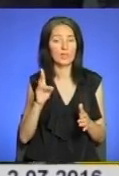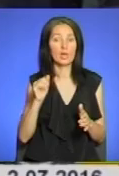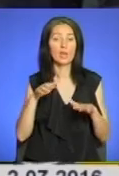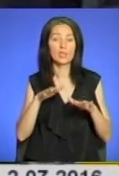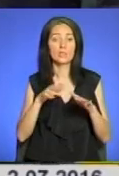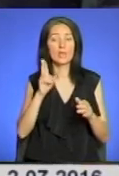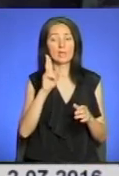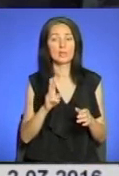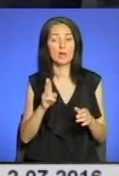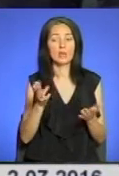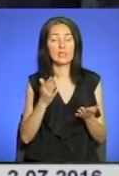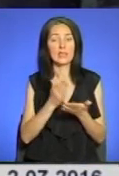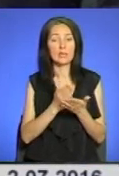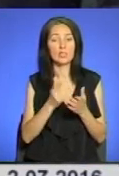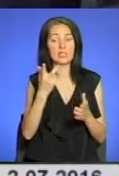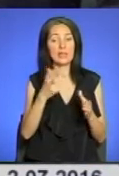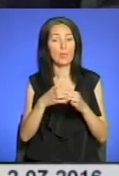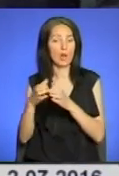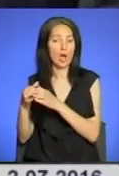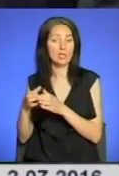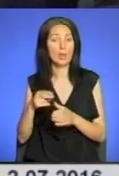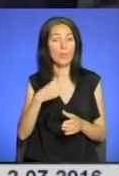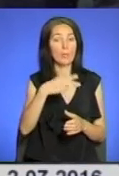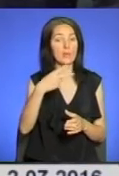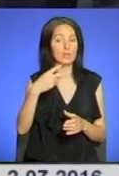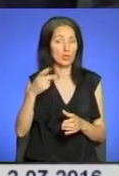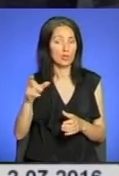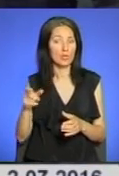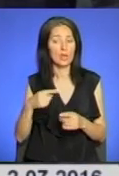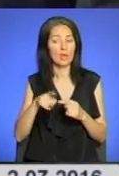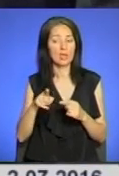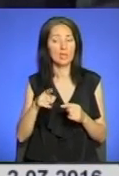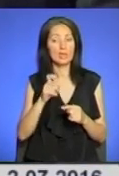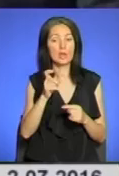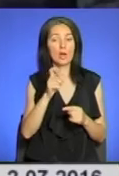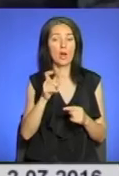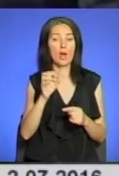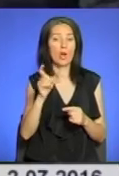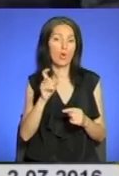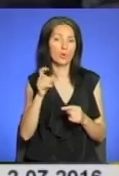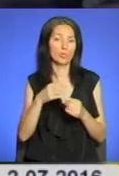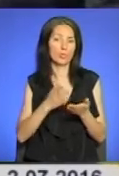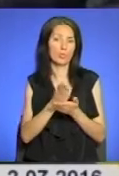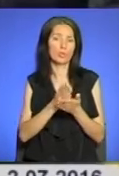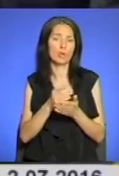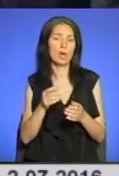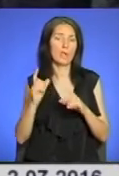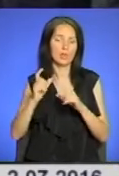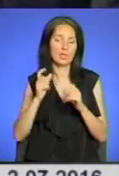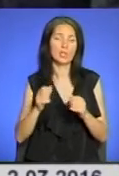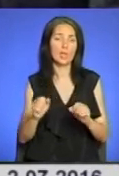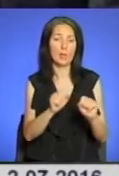швейних цехах де знаходиться три бригади по 20 чоловік решта хосуслуга це вантажник Прибиральниця